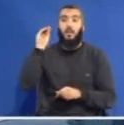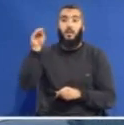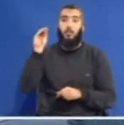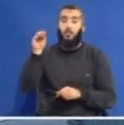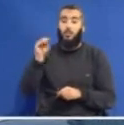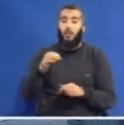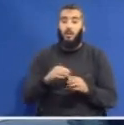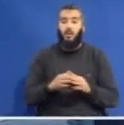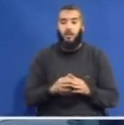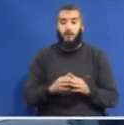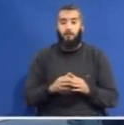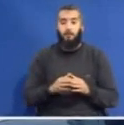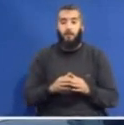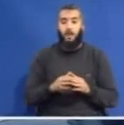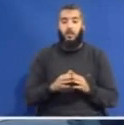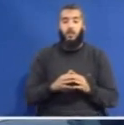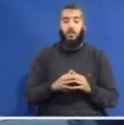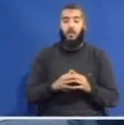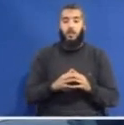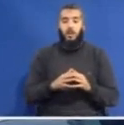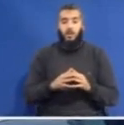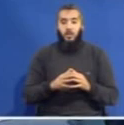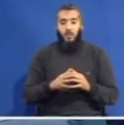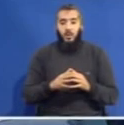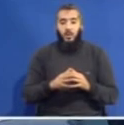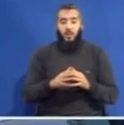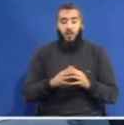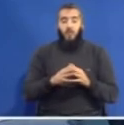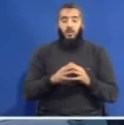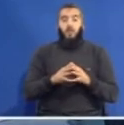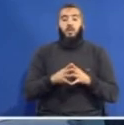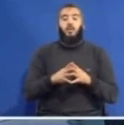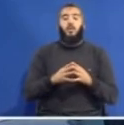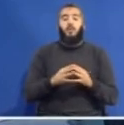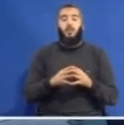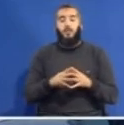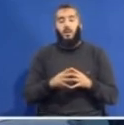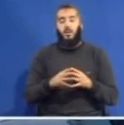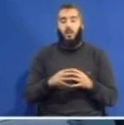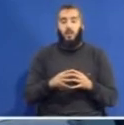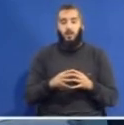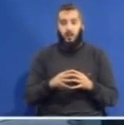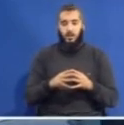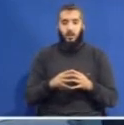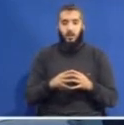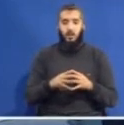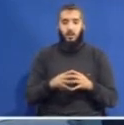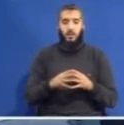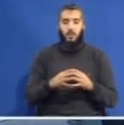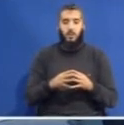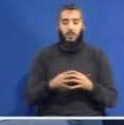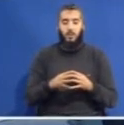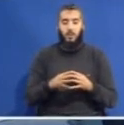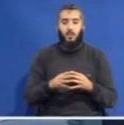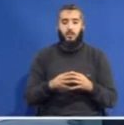من الشيطان الرجيم. قل لعبادي الذين آمنوا يقيموا الصلاة وينفقوا مما رزقناهم سرا وعلانية من قبل أن